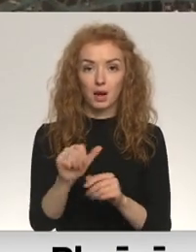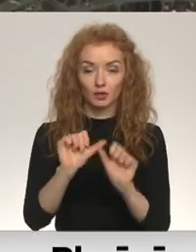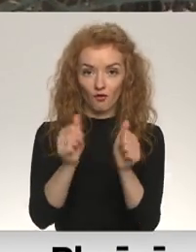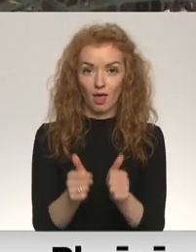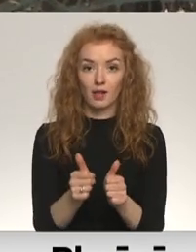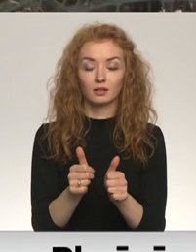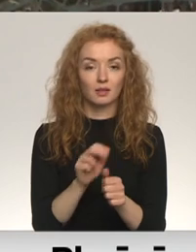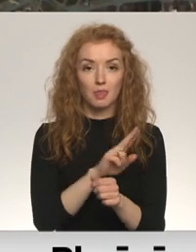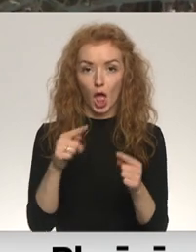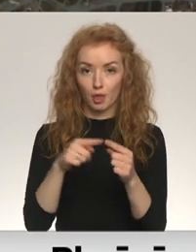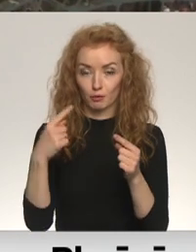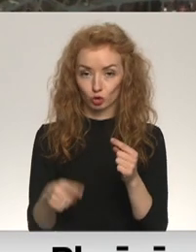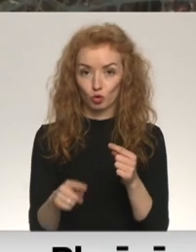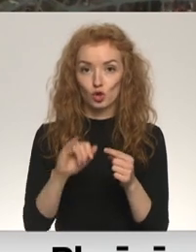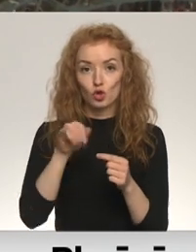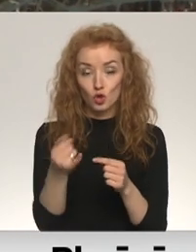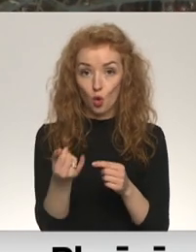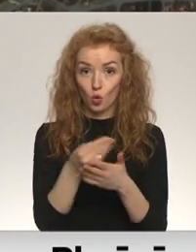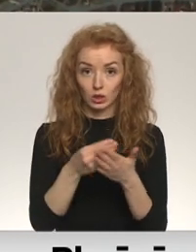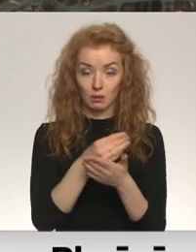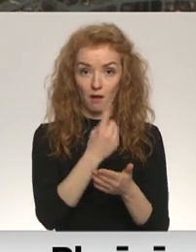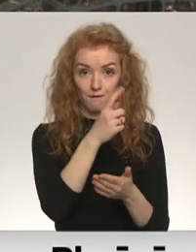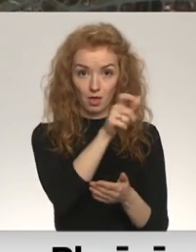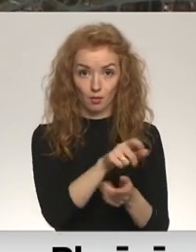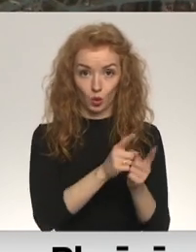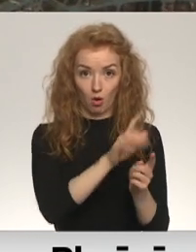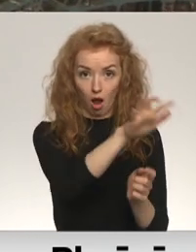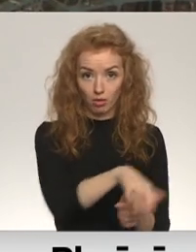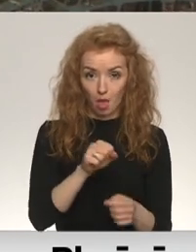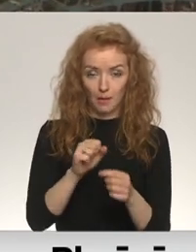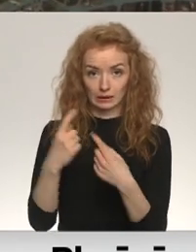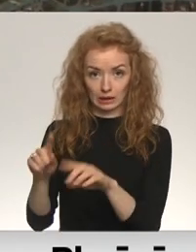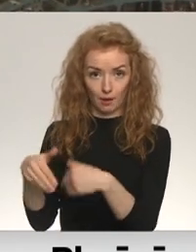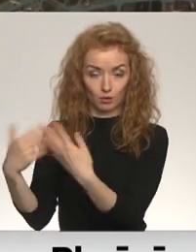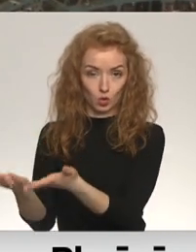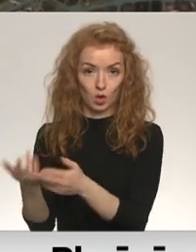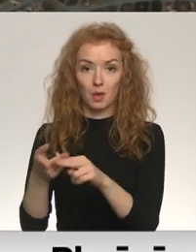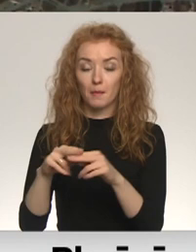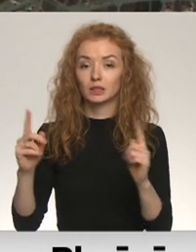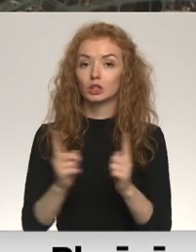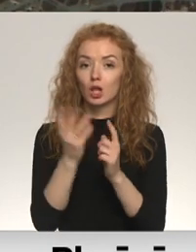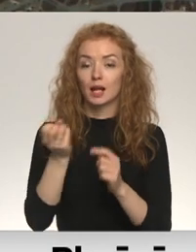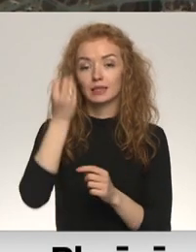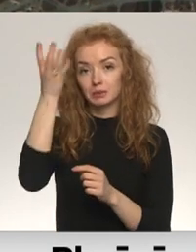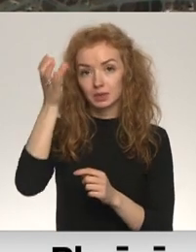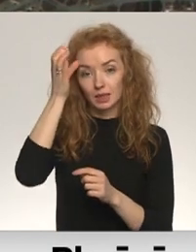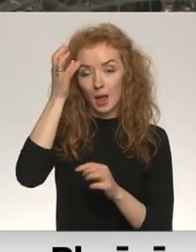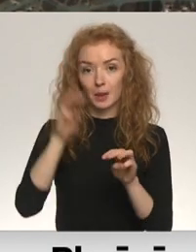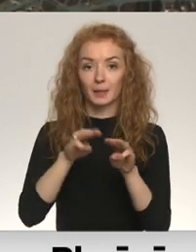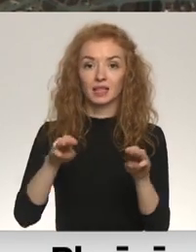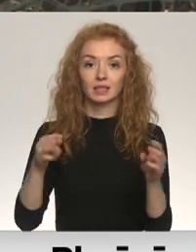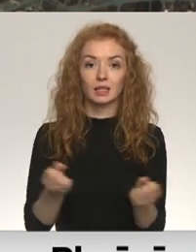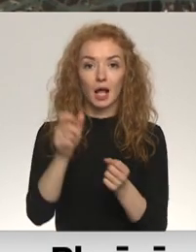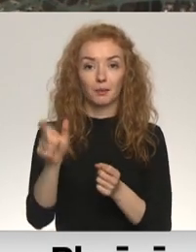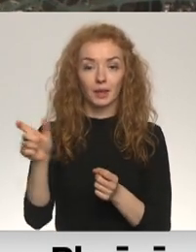ir nepieņemams, jo paredz vieniem atņemt, lai otriem iedot. Tāpēc tikšanās ar Izglītības un zinātnes ministrijas